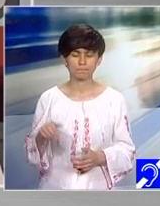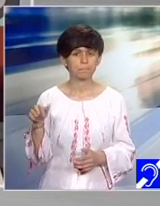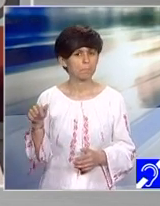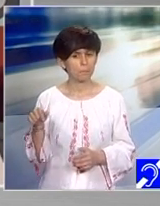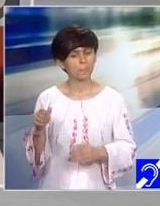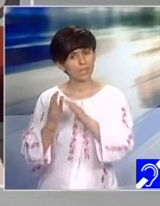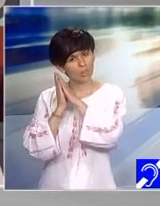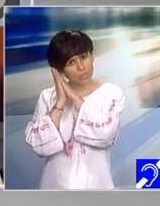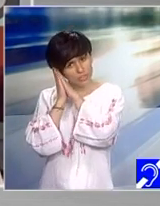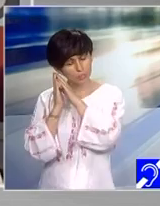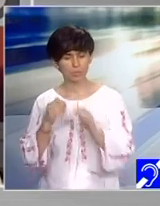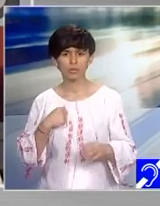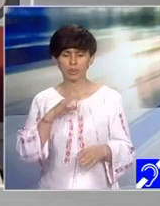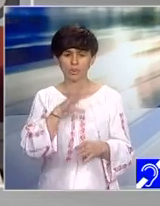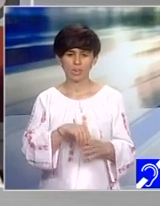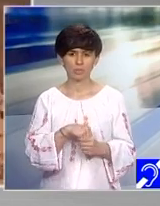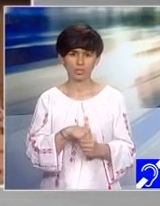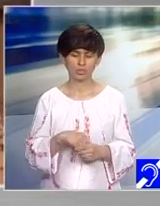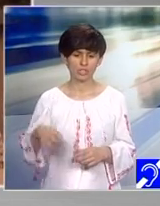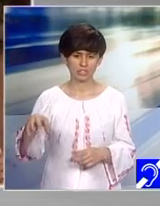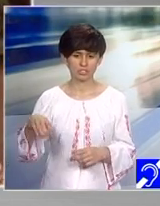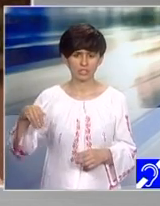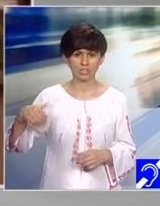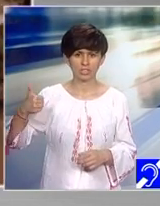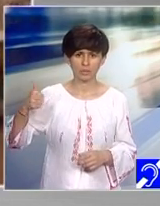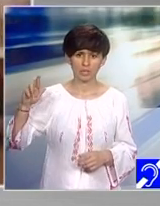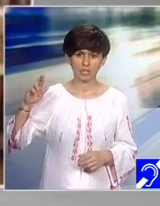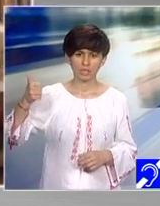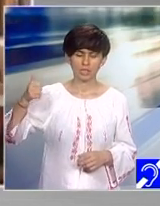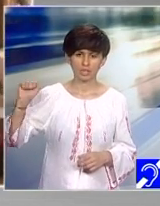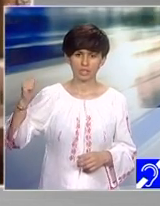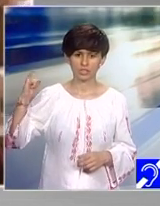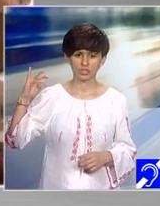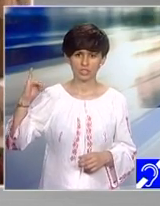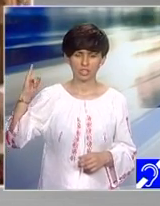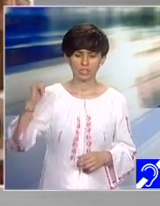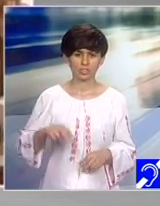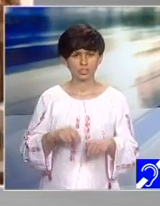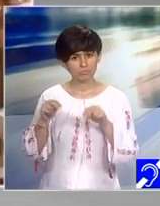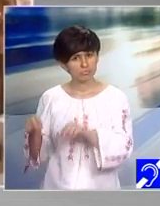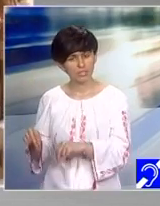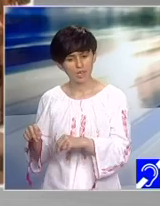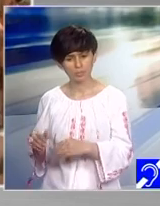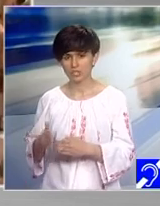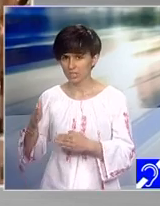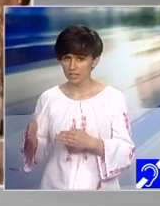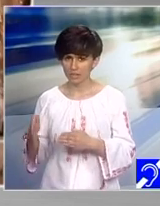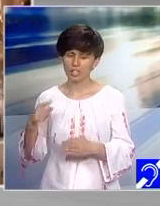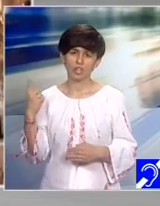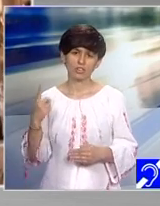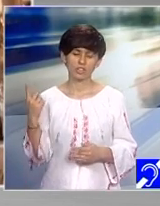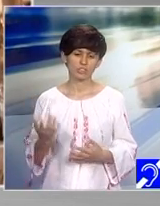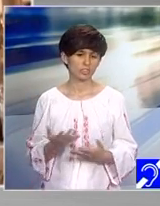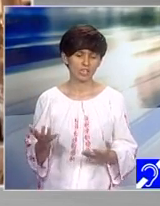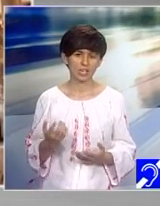am locuit în zona Mărăști, am vândut tot ce am avut aici în oraș și chiar ne-am mutat la periferia orașului, care, după părerea mea,